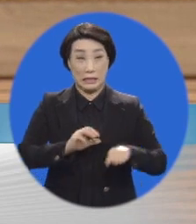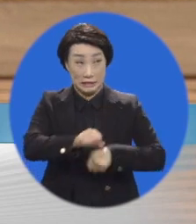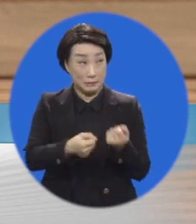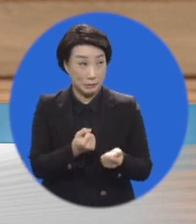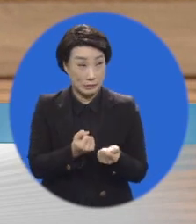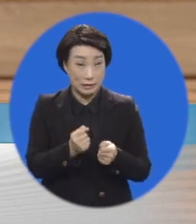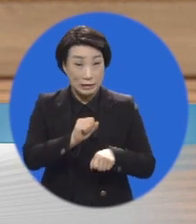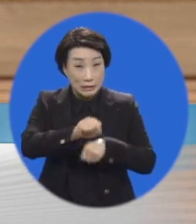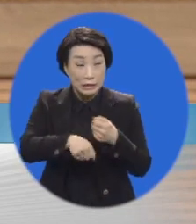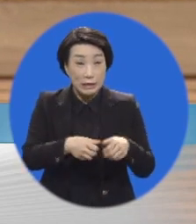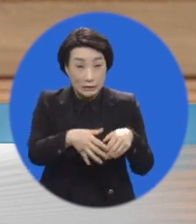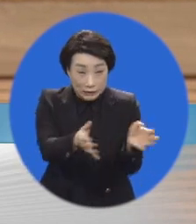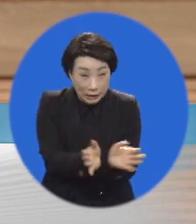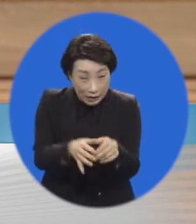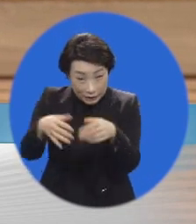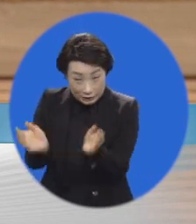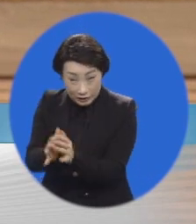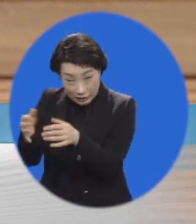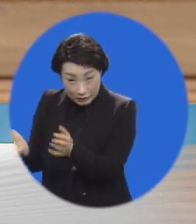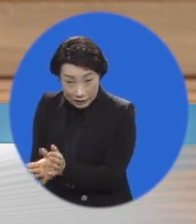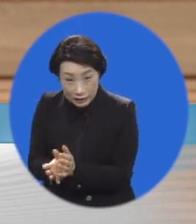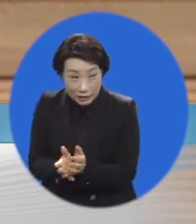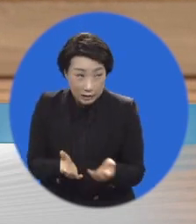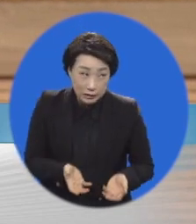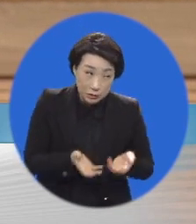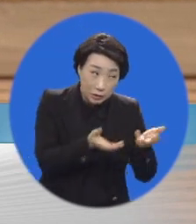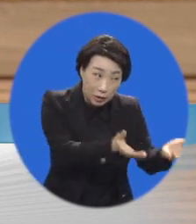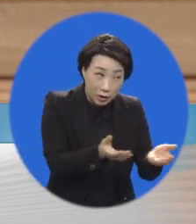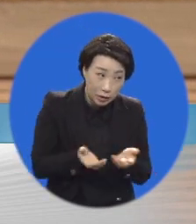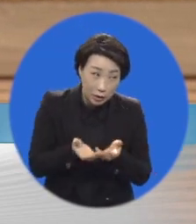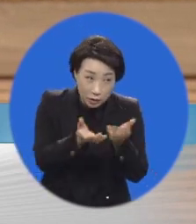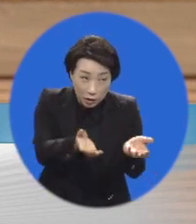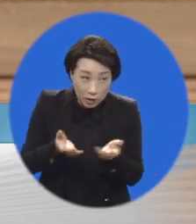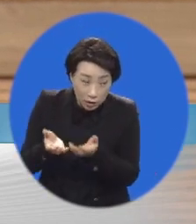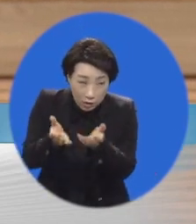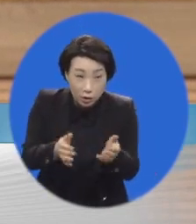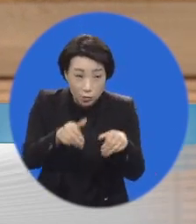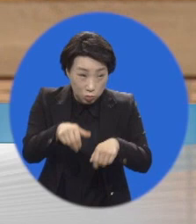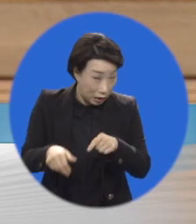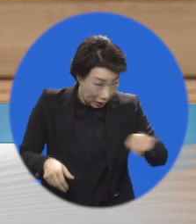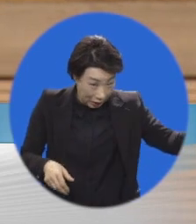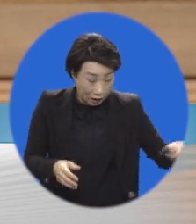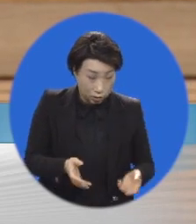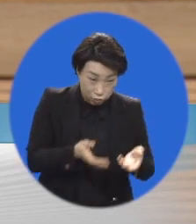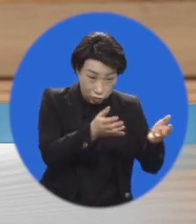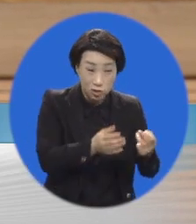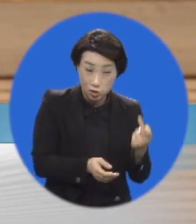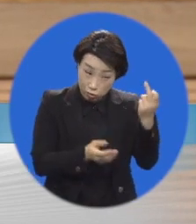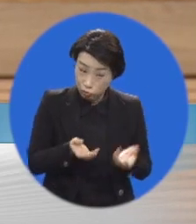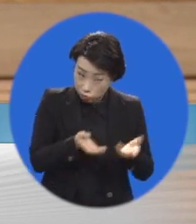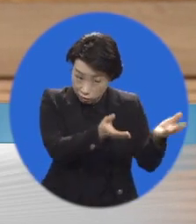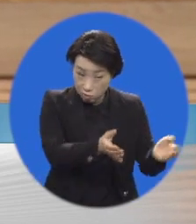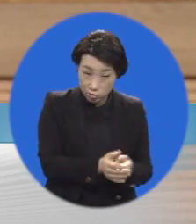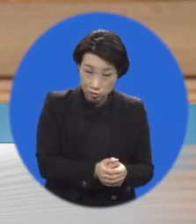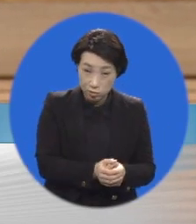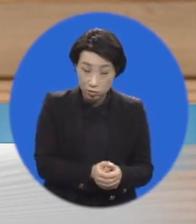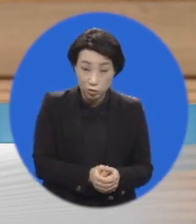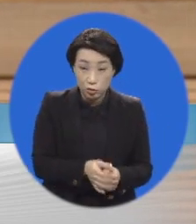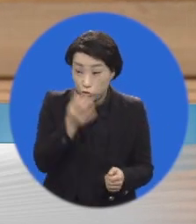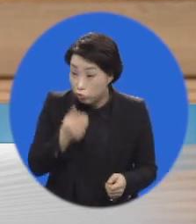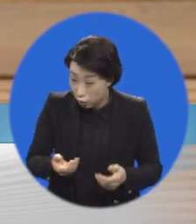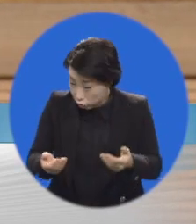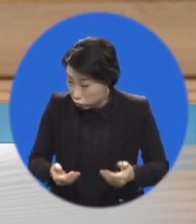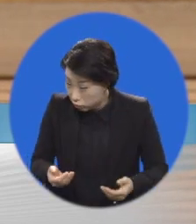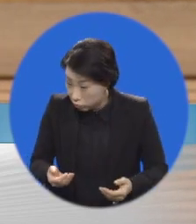짐승을 한 대, 두 대 쭉 나눠서 종들에게 보내면서 이거 누구